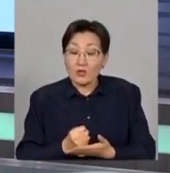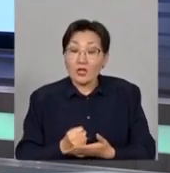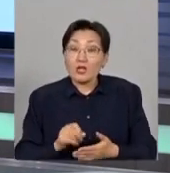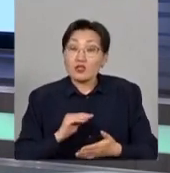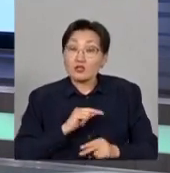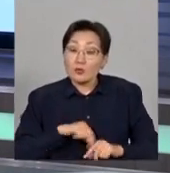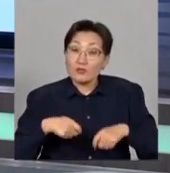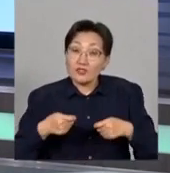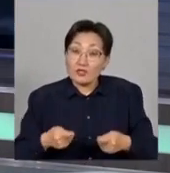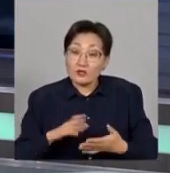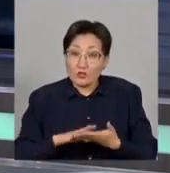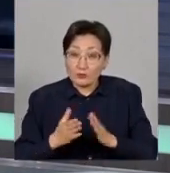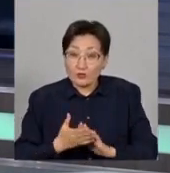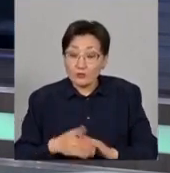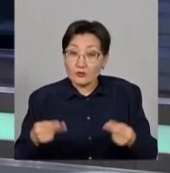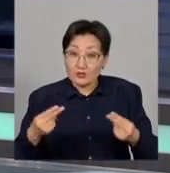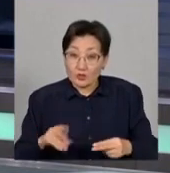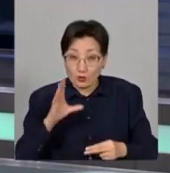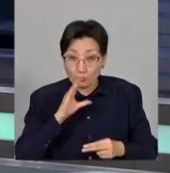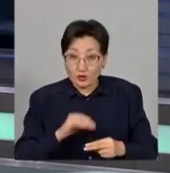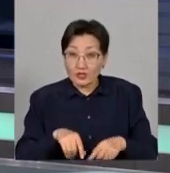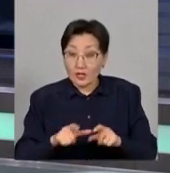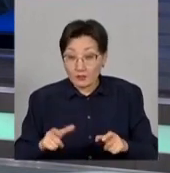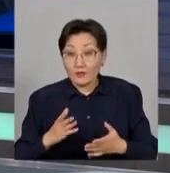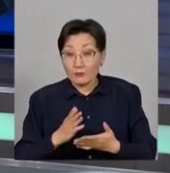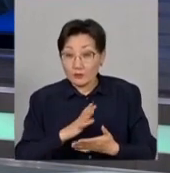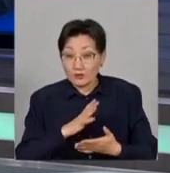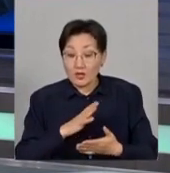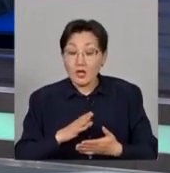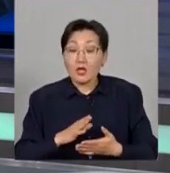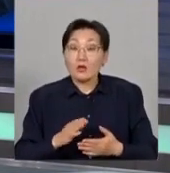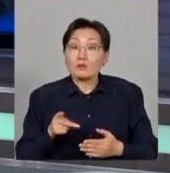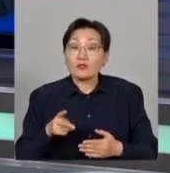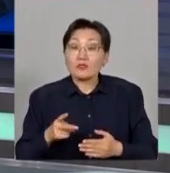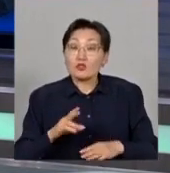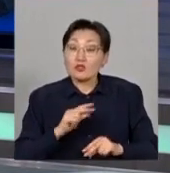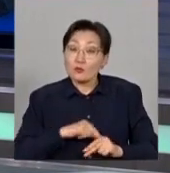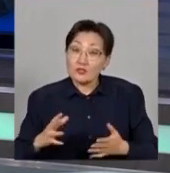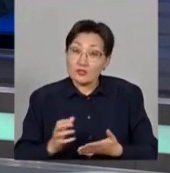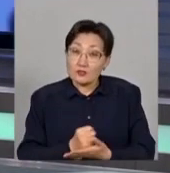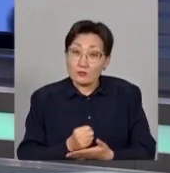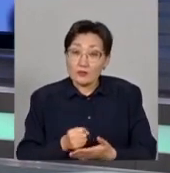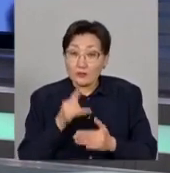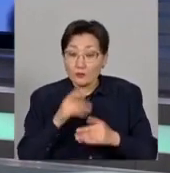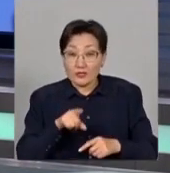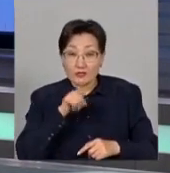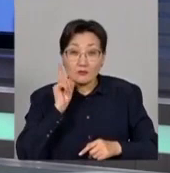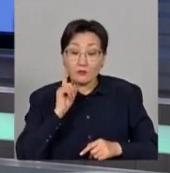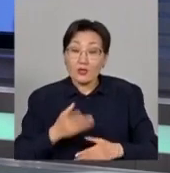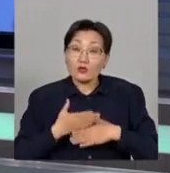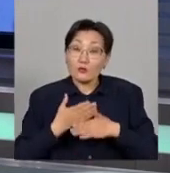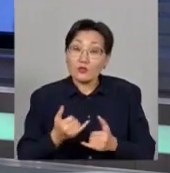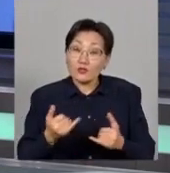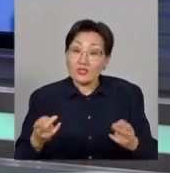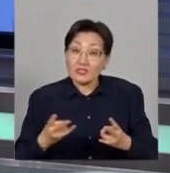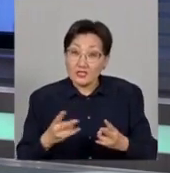жұмыс берушілермен келісім шартқа отырып үлгергендер де болды. Карьер тайм екі қолға бір күрек таппай жүрген жастарды демеп жіберу үшін керек,